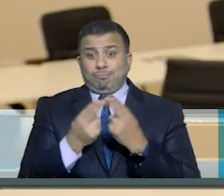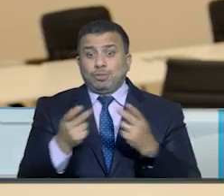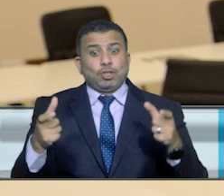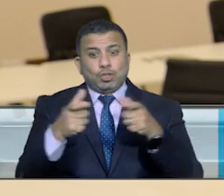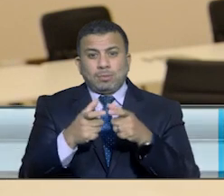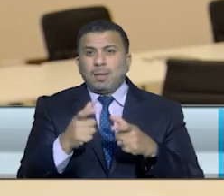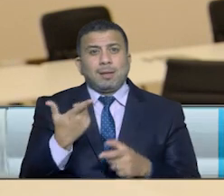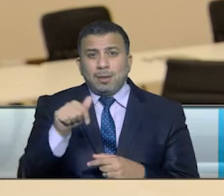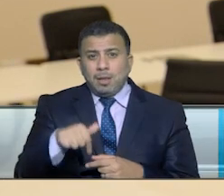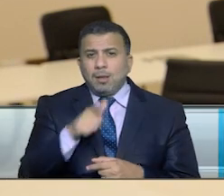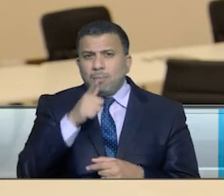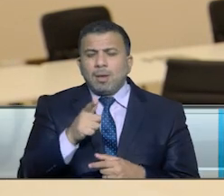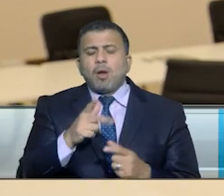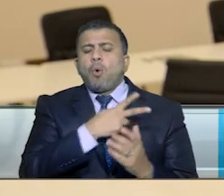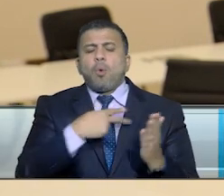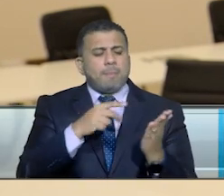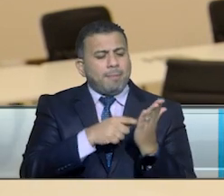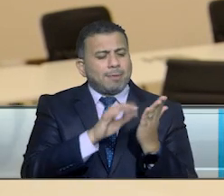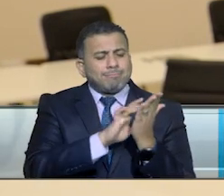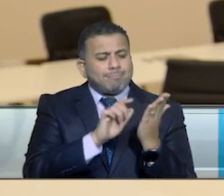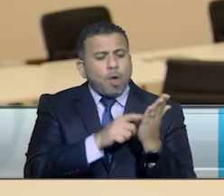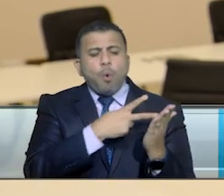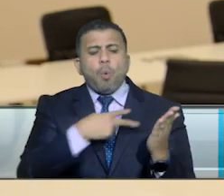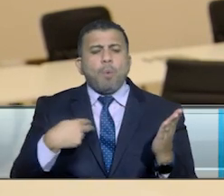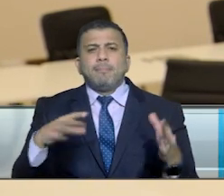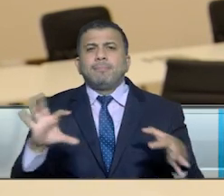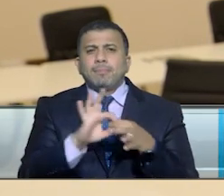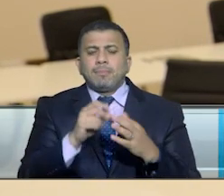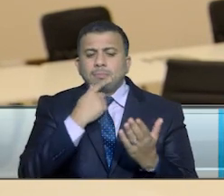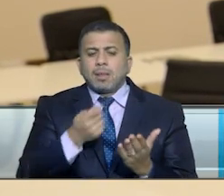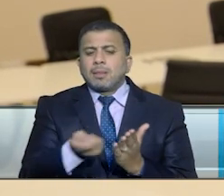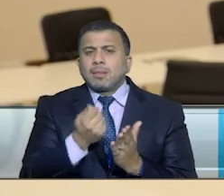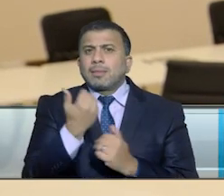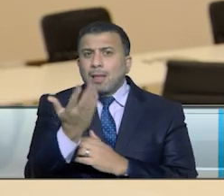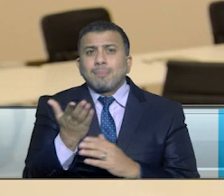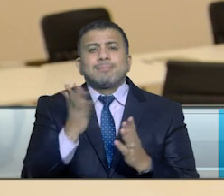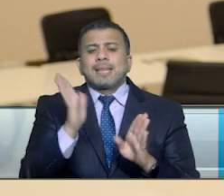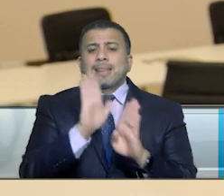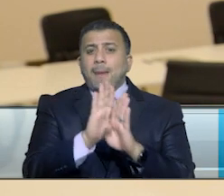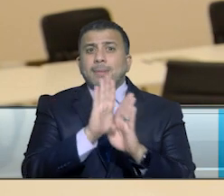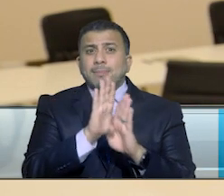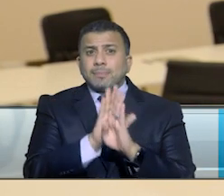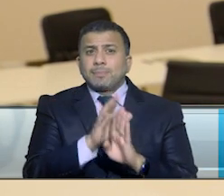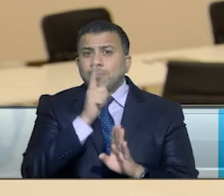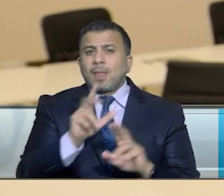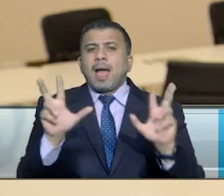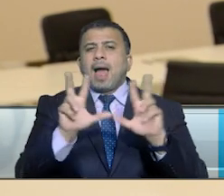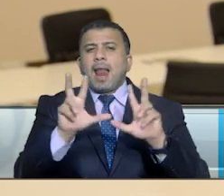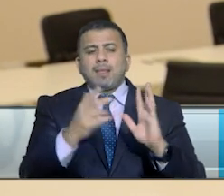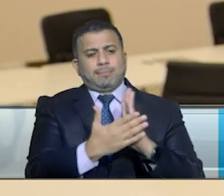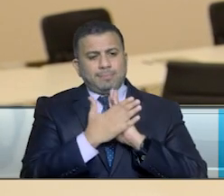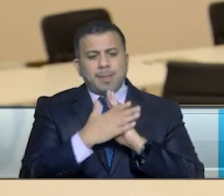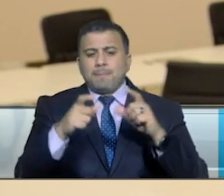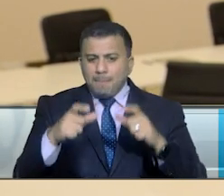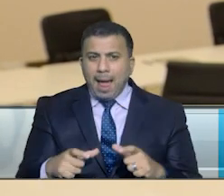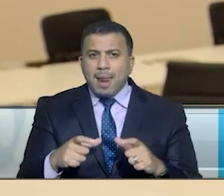منصه الدعم الحكومي ومن خلال هذه المنصه اليوم الجهات تستطيع ان تقدم طلب هذا الدعم لدعمها اعلاميا على المستوى